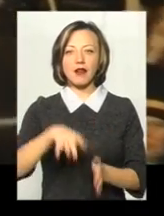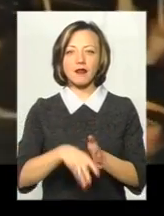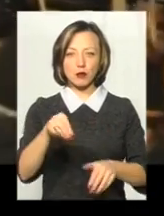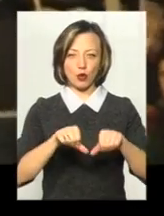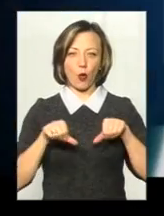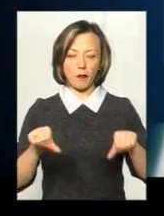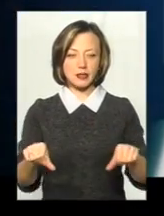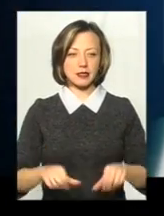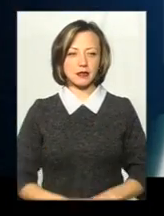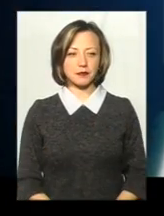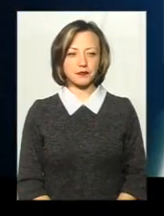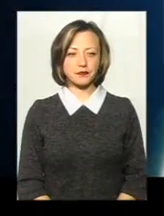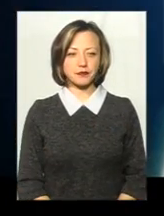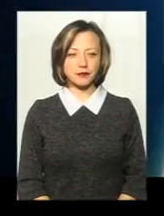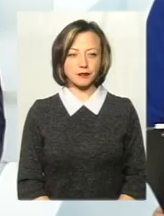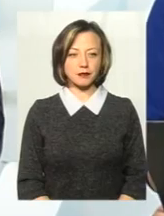комісії.